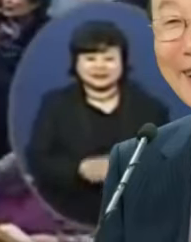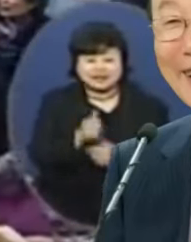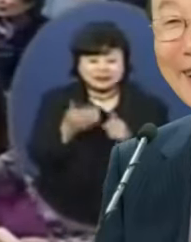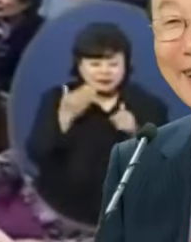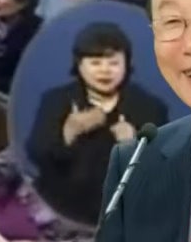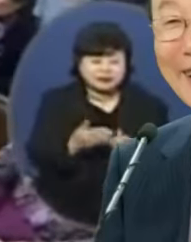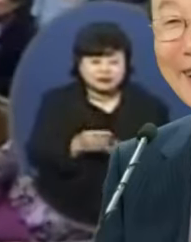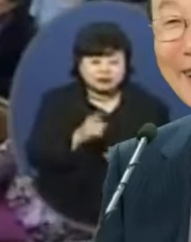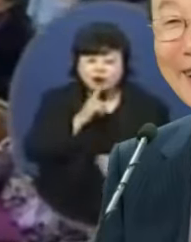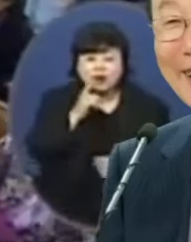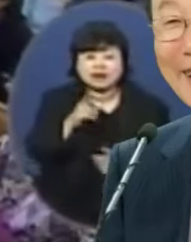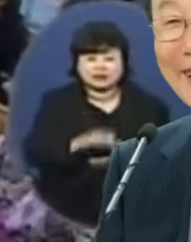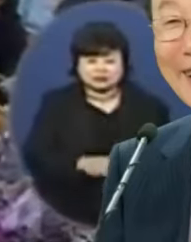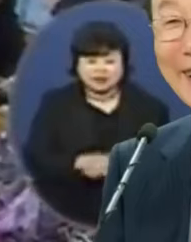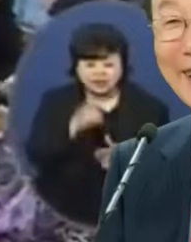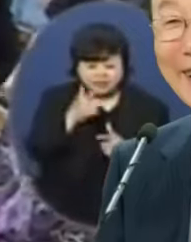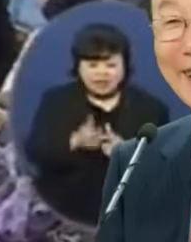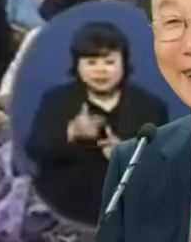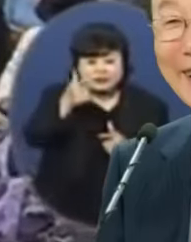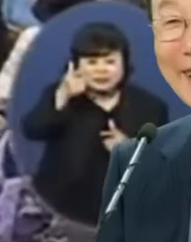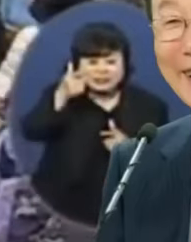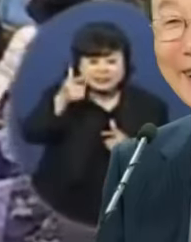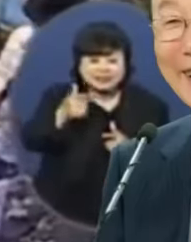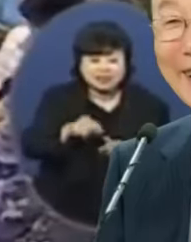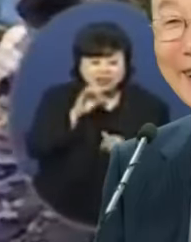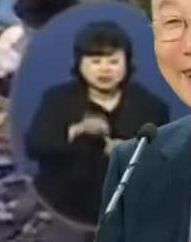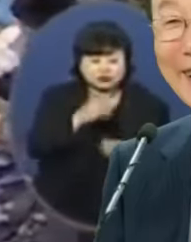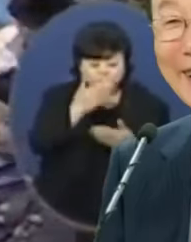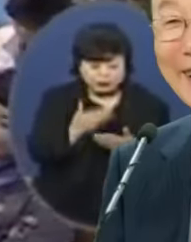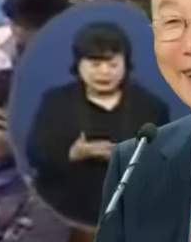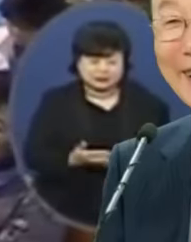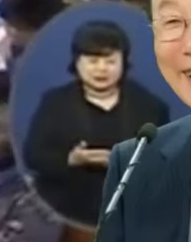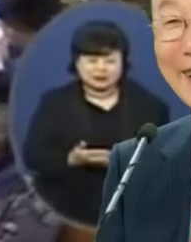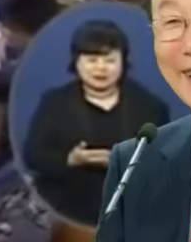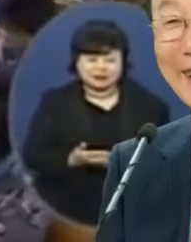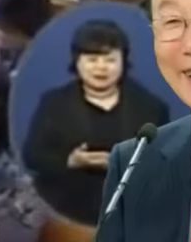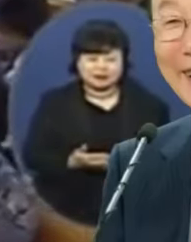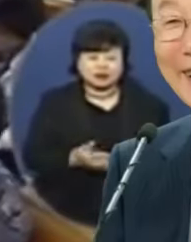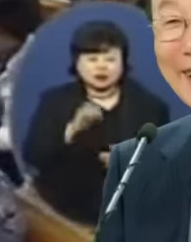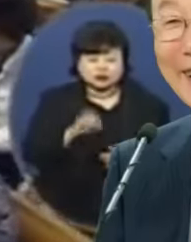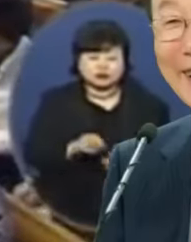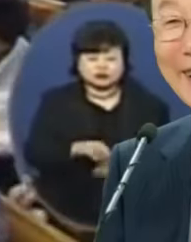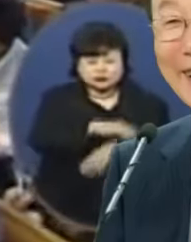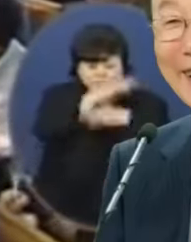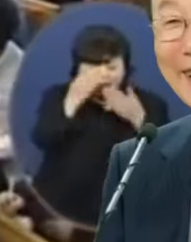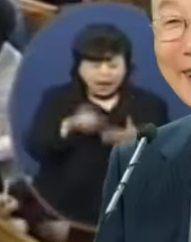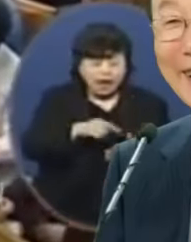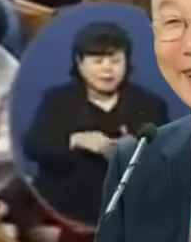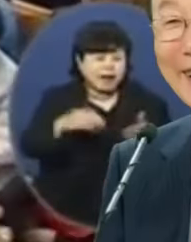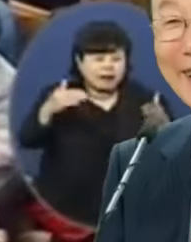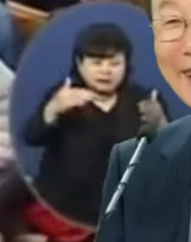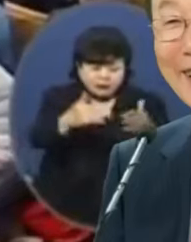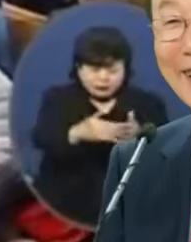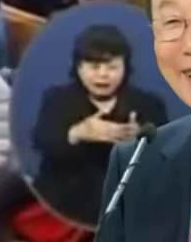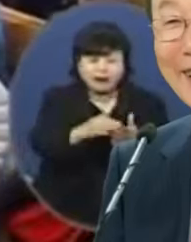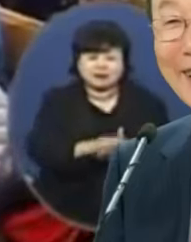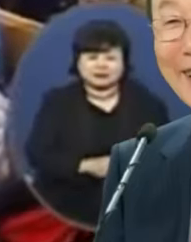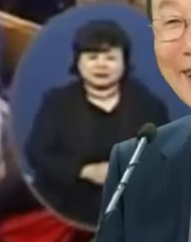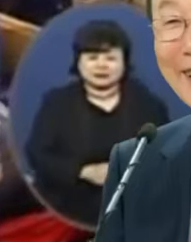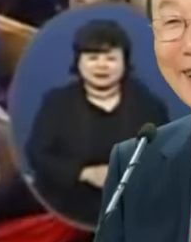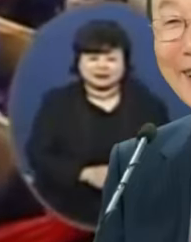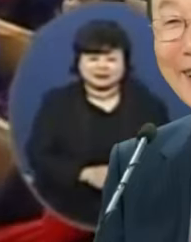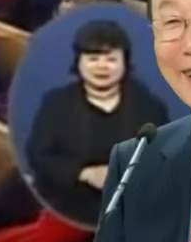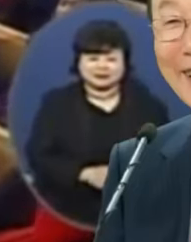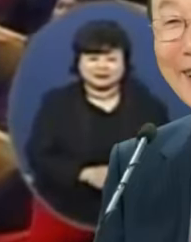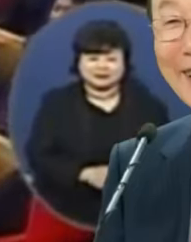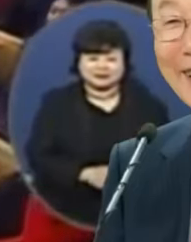하나님께서 뭐라고 말씀하십니까? 예수님이 저주를 받아서 너희 저주를 다 청산해보고 말았다.